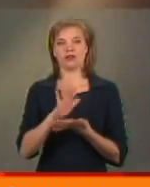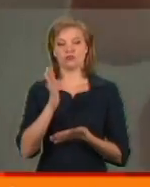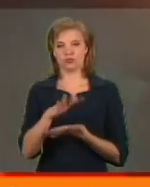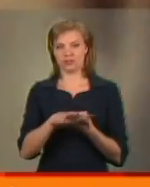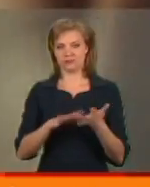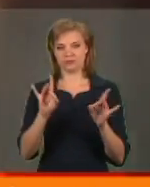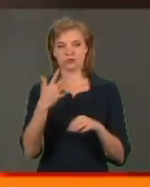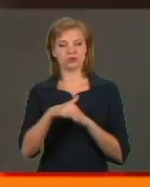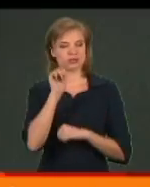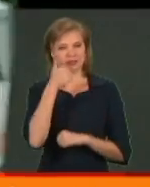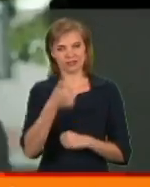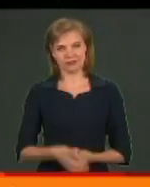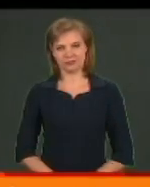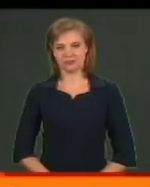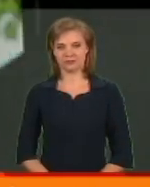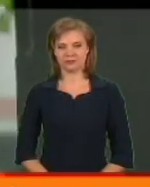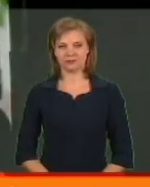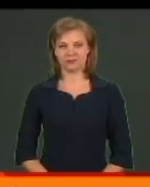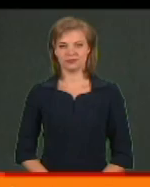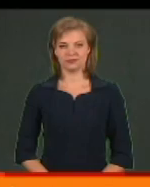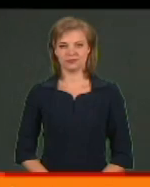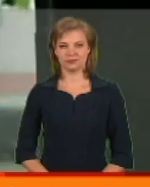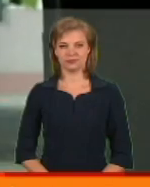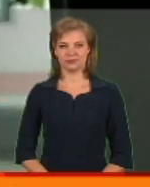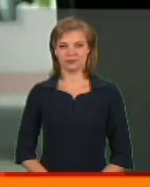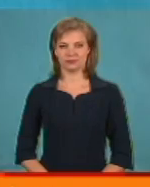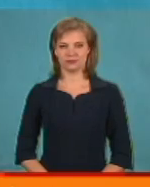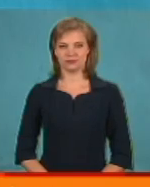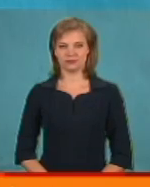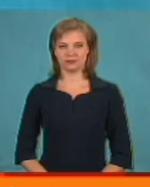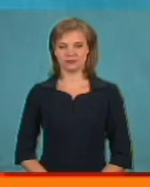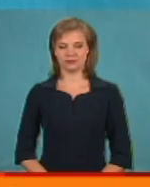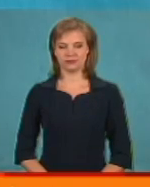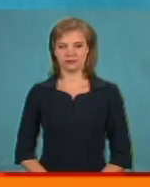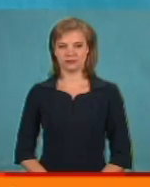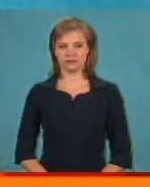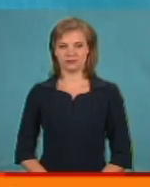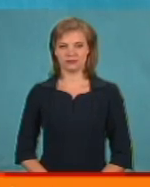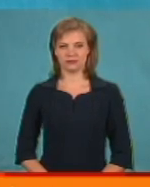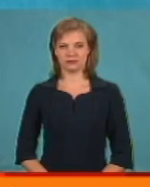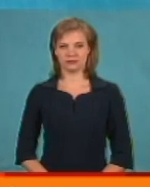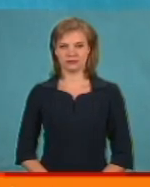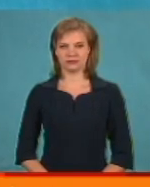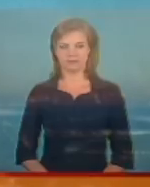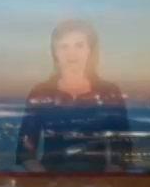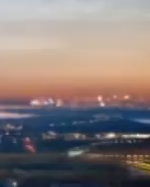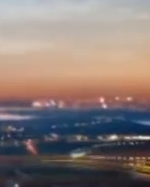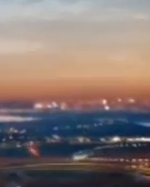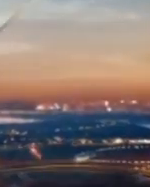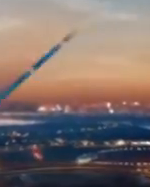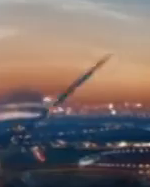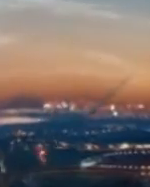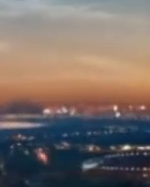у вікнах уже завтра. Оксана Віленто, Олексій Синельников, Роман Крюков, Карина Погоріленко. Програма «Вікна» СТБ.